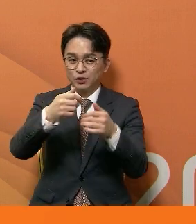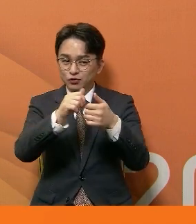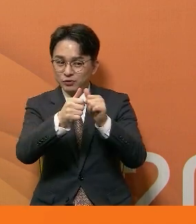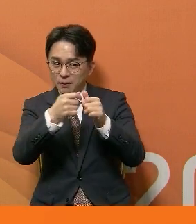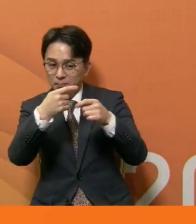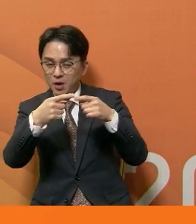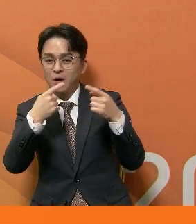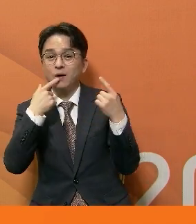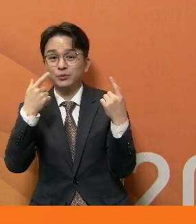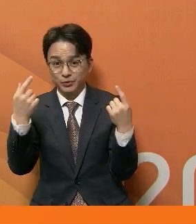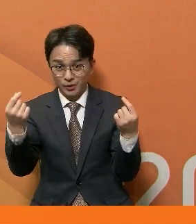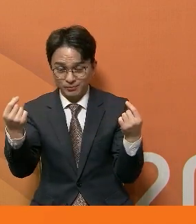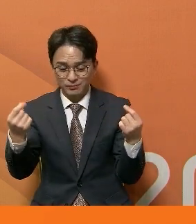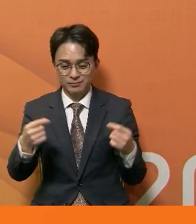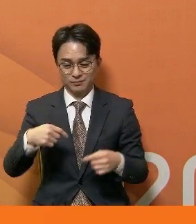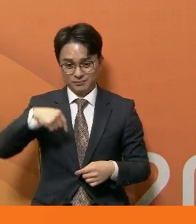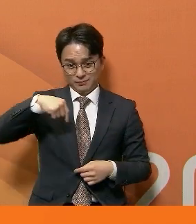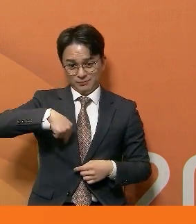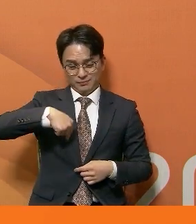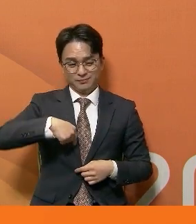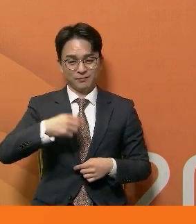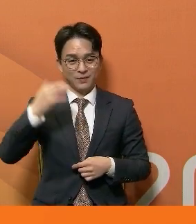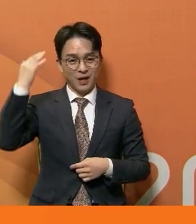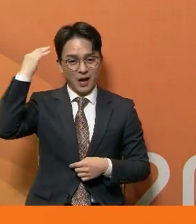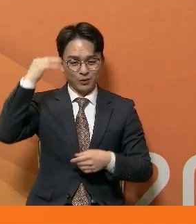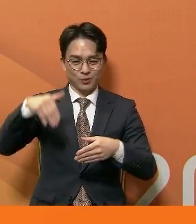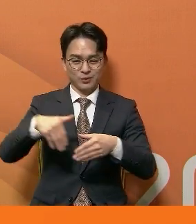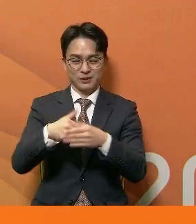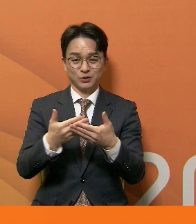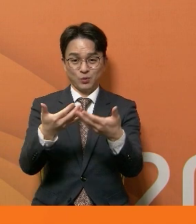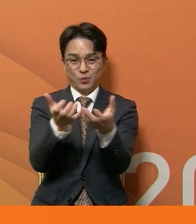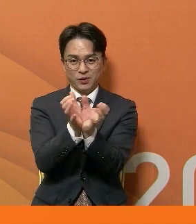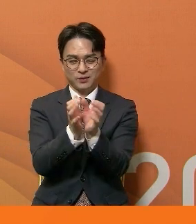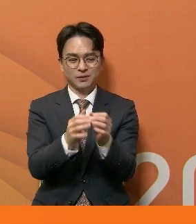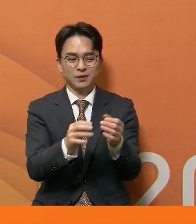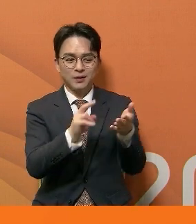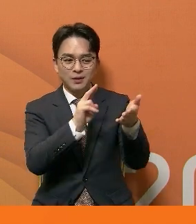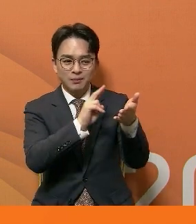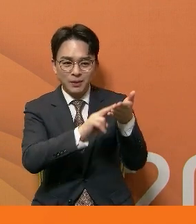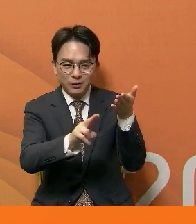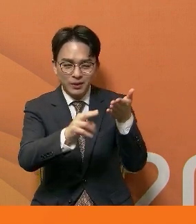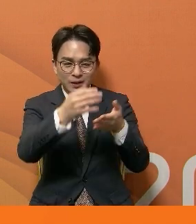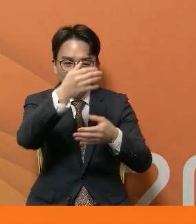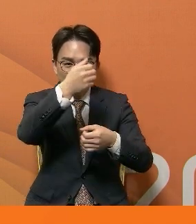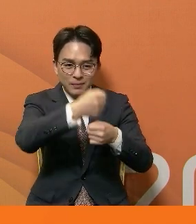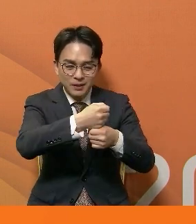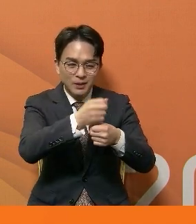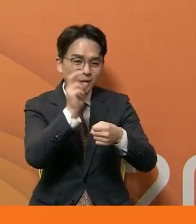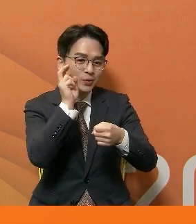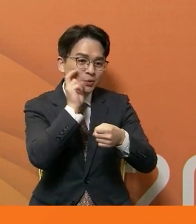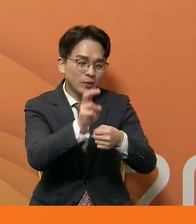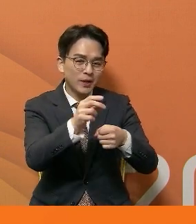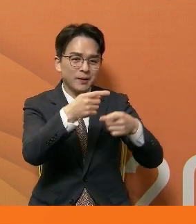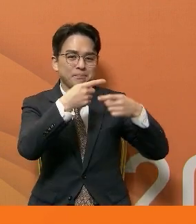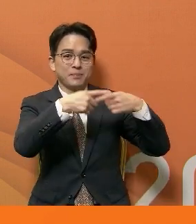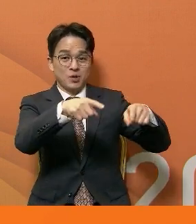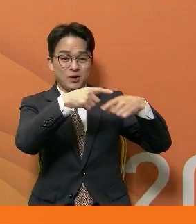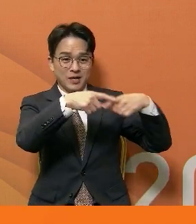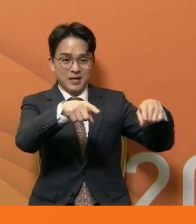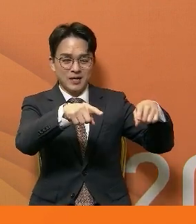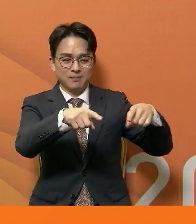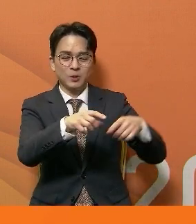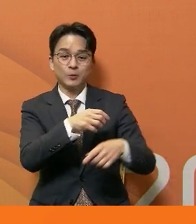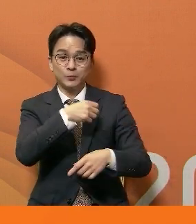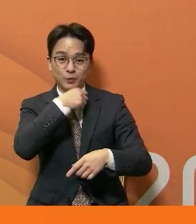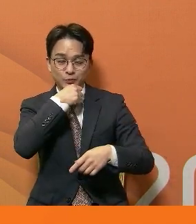보고서를 발간하는 사업입니다 그래서 그 가치 평가를 통해서 저희가 이제 융자를 하거나 투자를 할 때 우리 컨텐츠 기업의